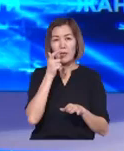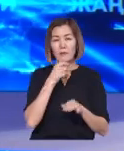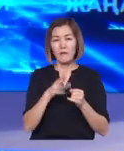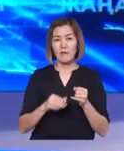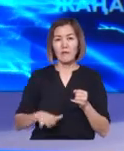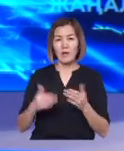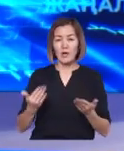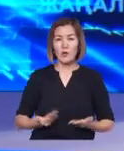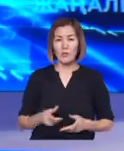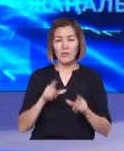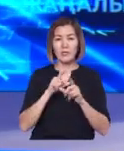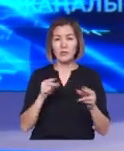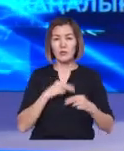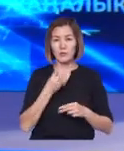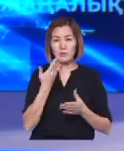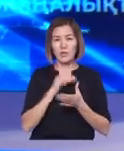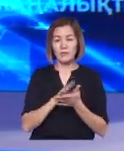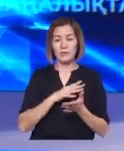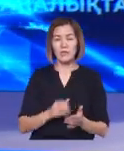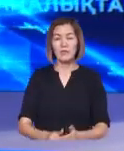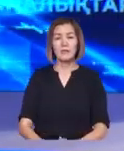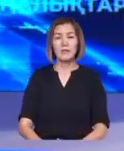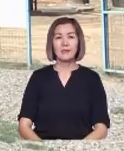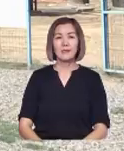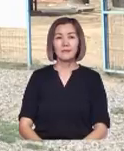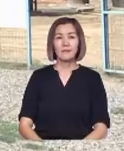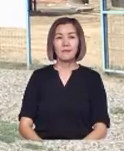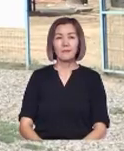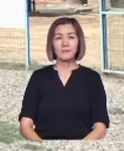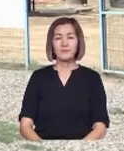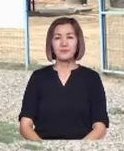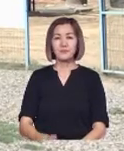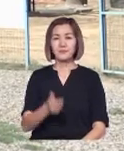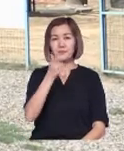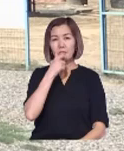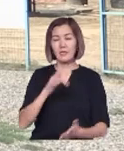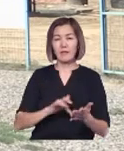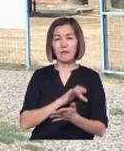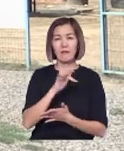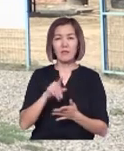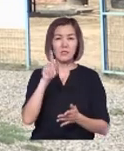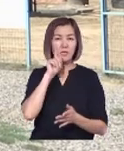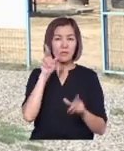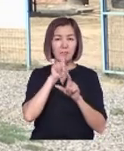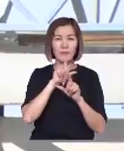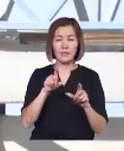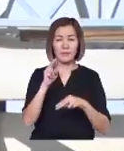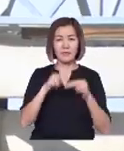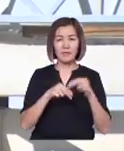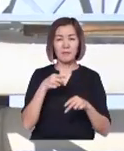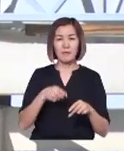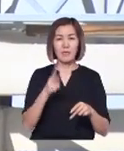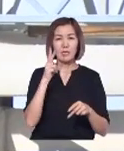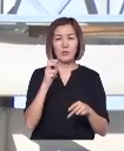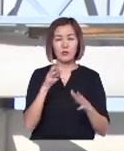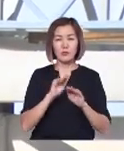ауданындағы әлеуметтік нысандардың жұмысымен танысып қайтты. Жаркент қаласында жайлы мектептің құрылысы жүріп жатыр. 1200